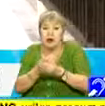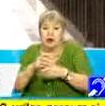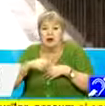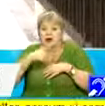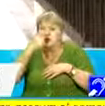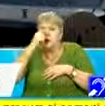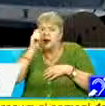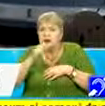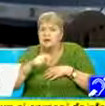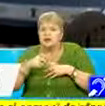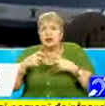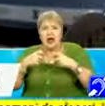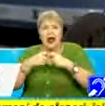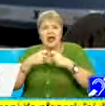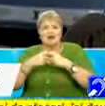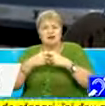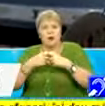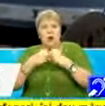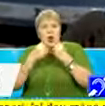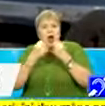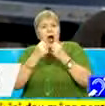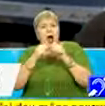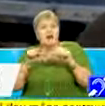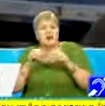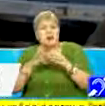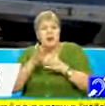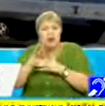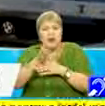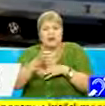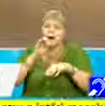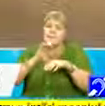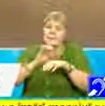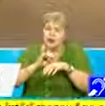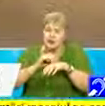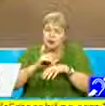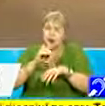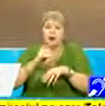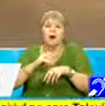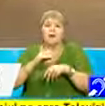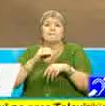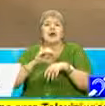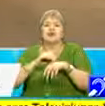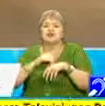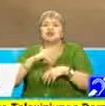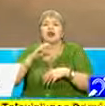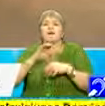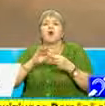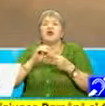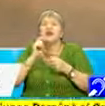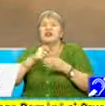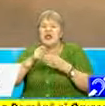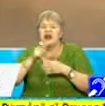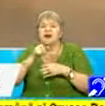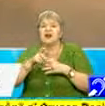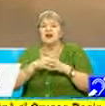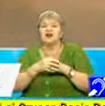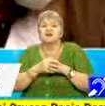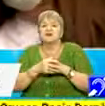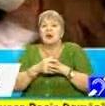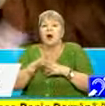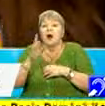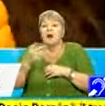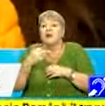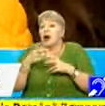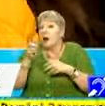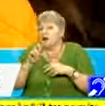astfel la examenul de admitere în afară de Medicină Politehnica sau arhitectură din ce în ce mai multe universități un preț foarte mare